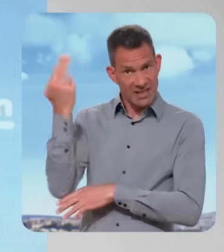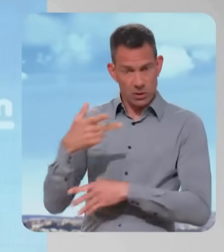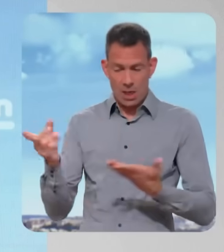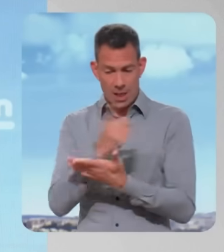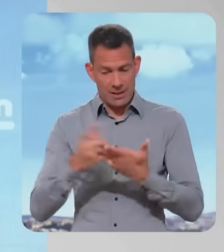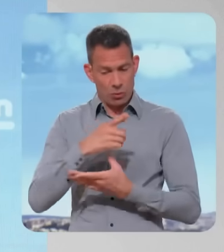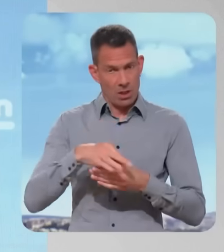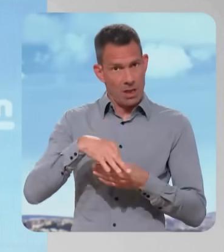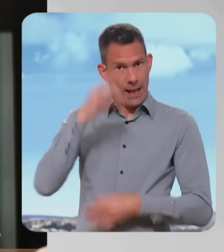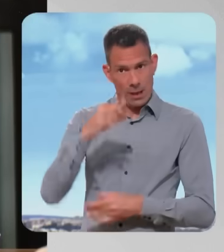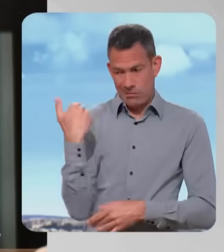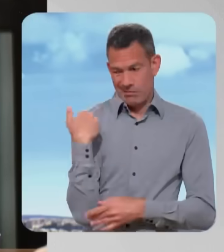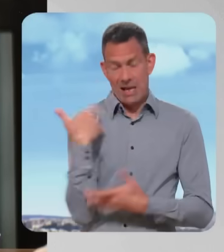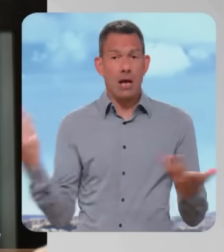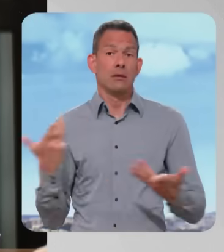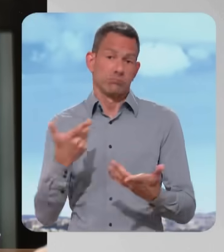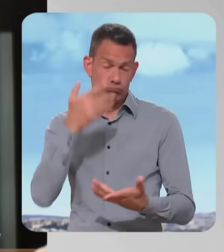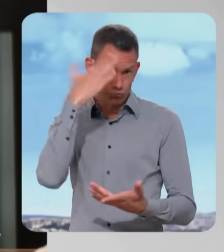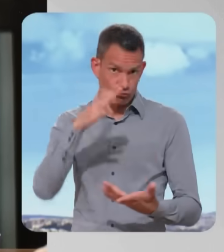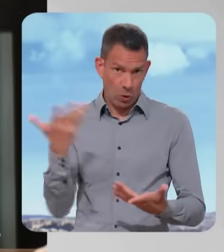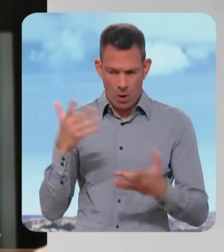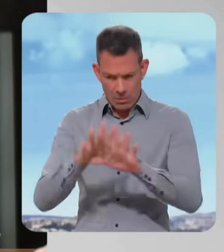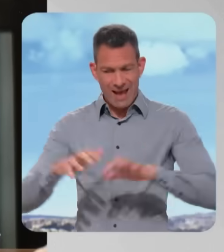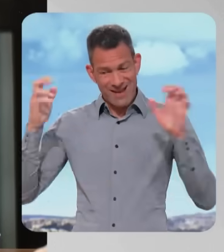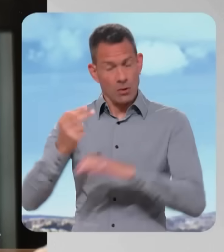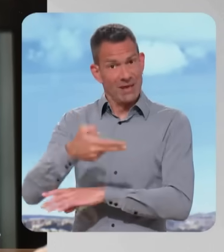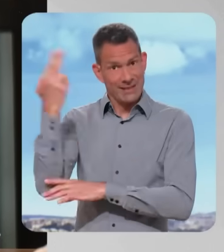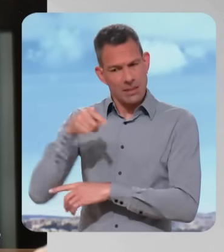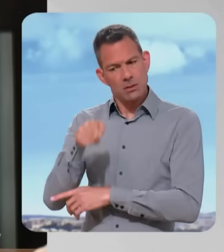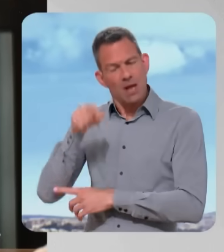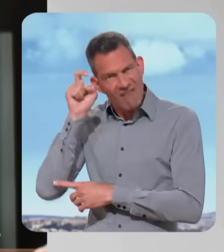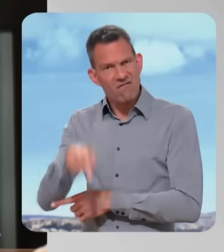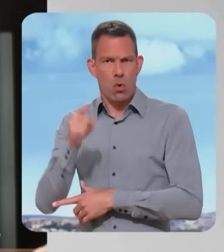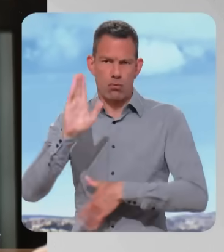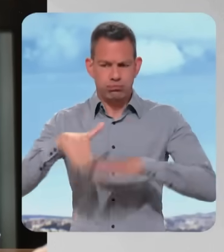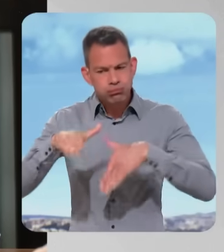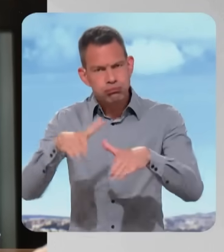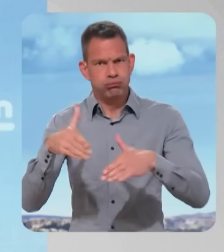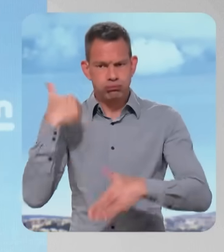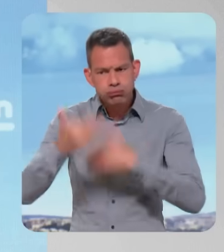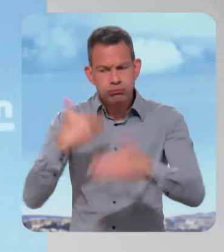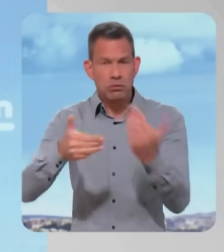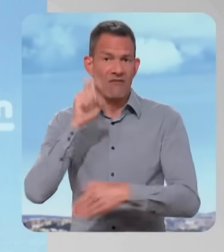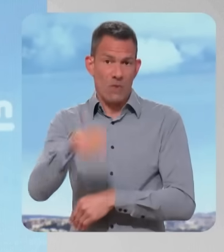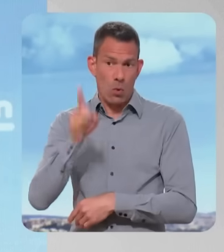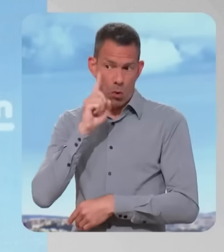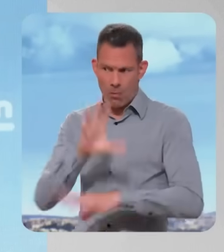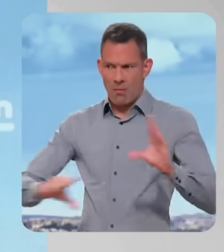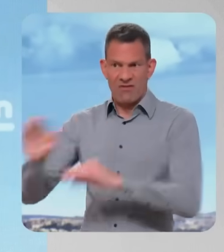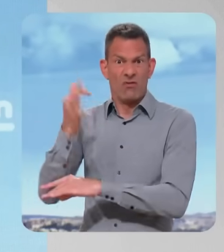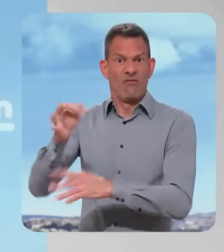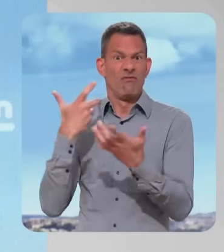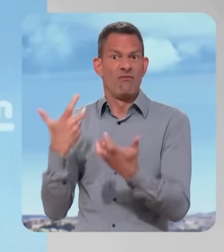réélu c'est que cette Assemblée nationale nous avons le devoir de la faire fonctionner parce que c'est les Français qui nous le demandent